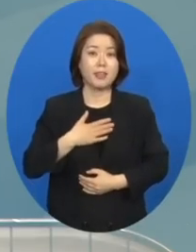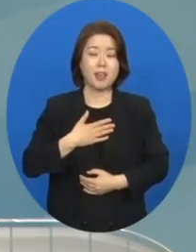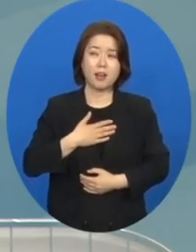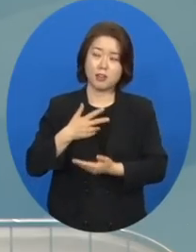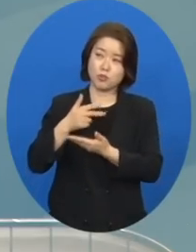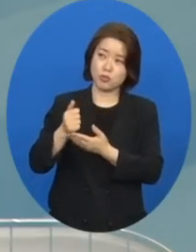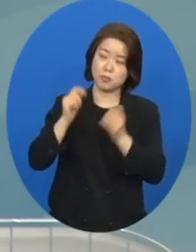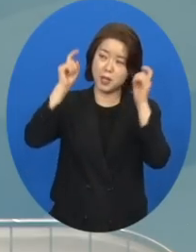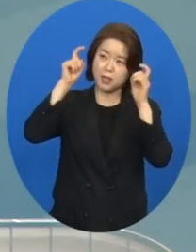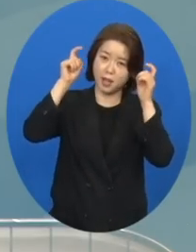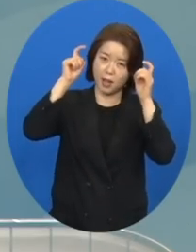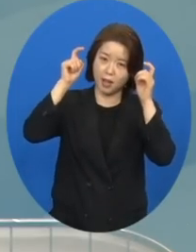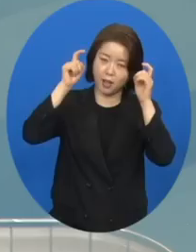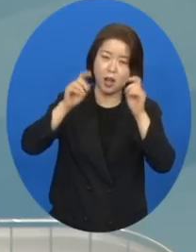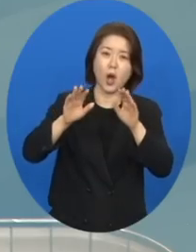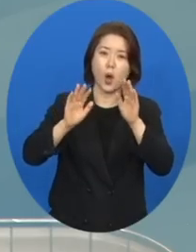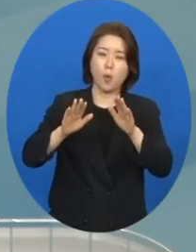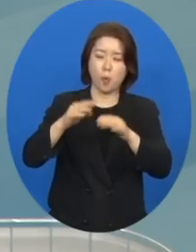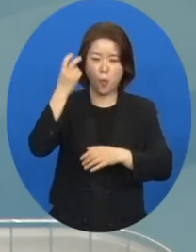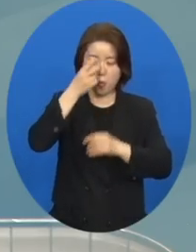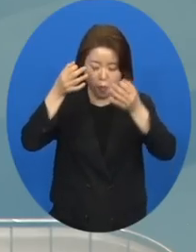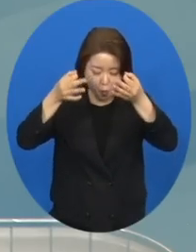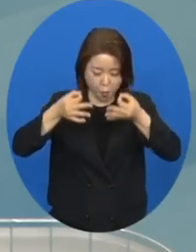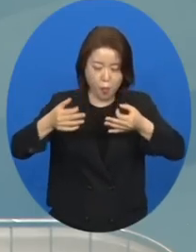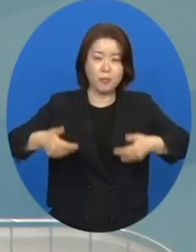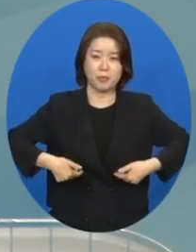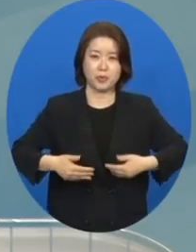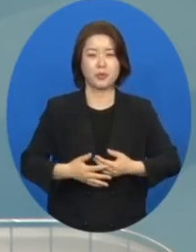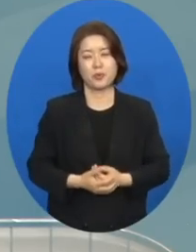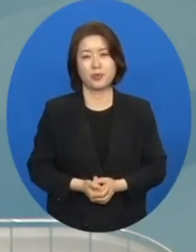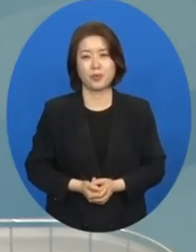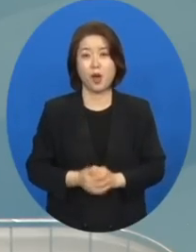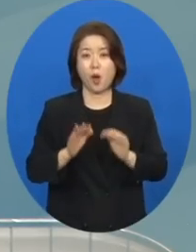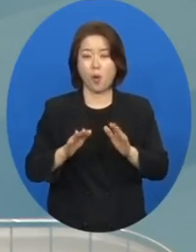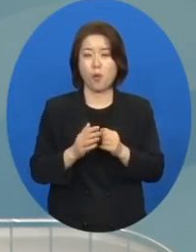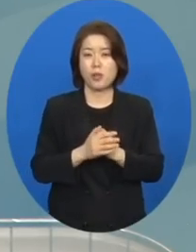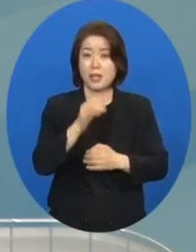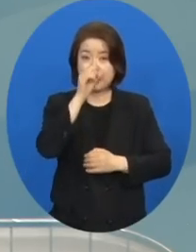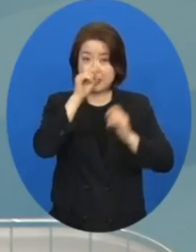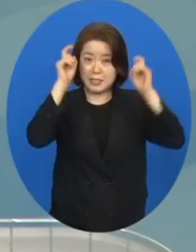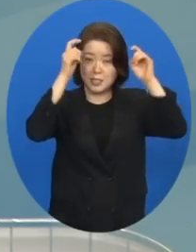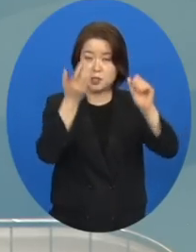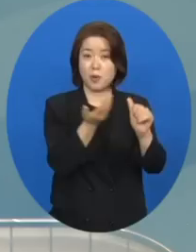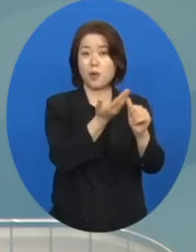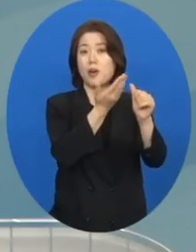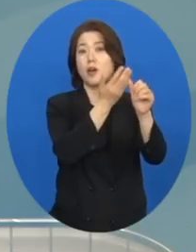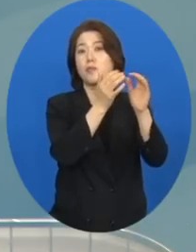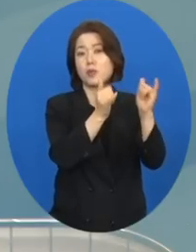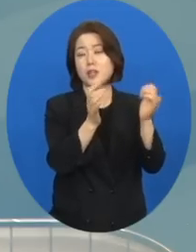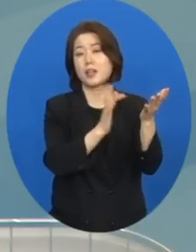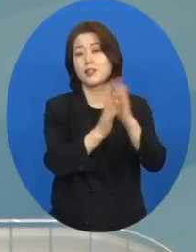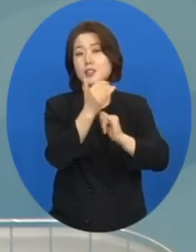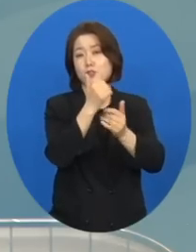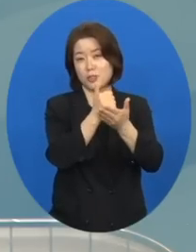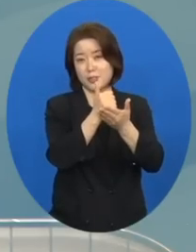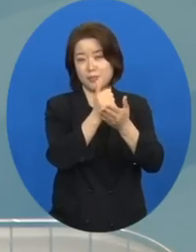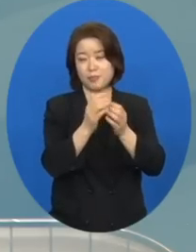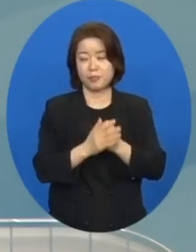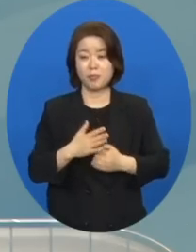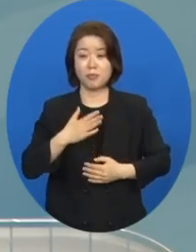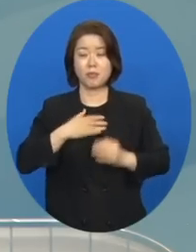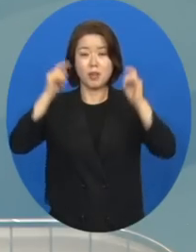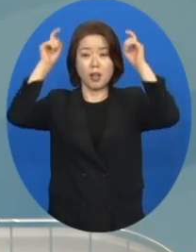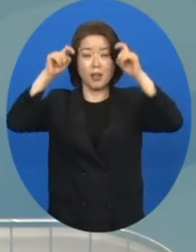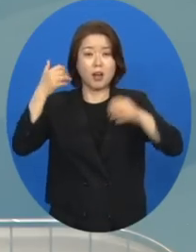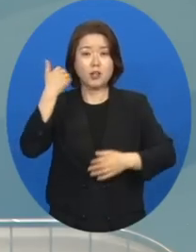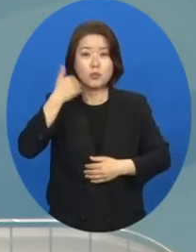이냐 이것을 우리가 오늘 점검해봐야 한다는 것입니다 먼저 전화 목자이신 예수님 은 요 자기 양이 누군지 알고